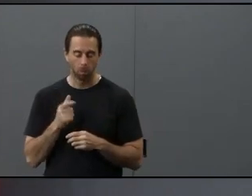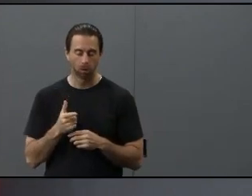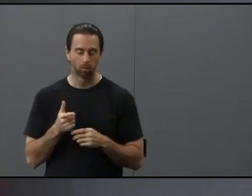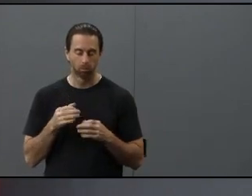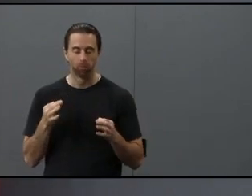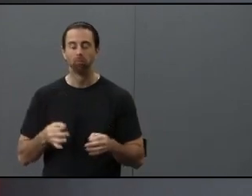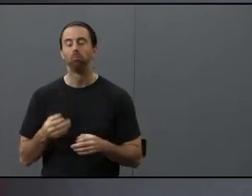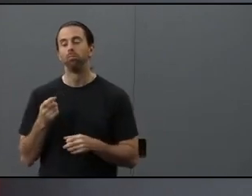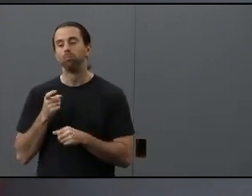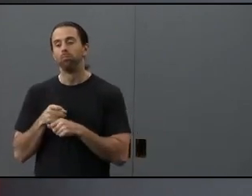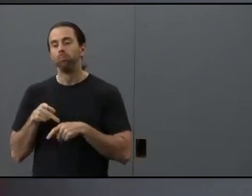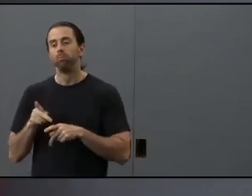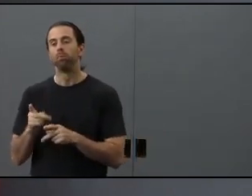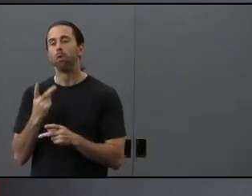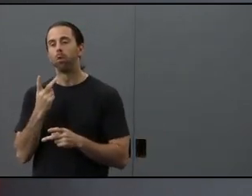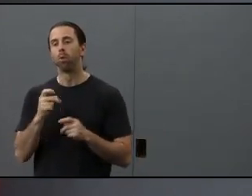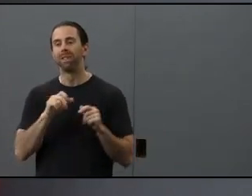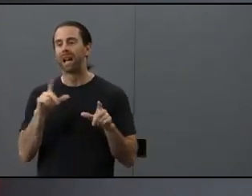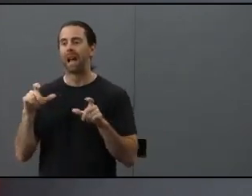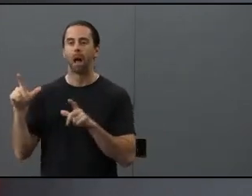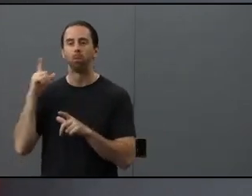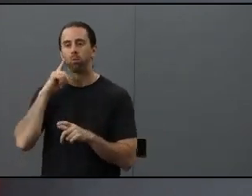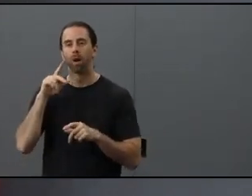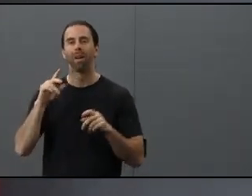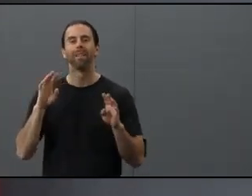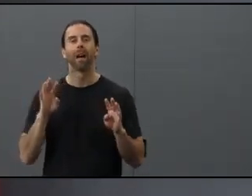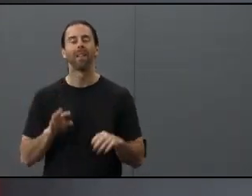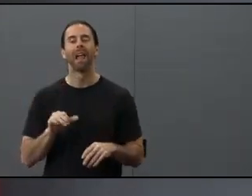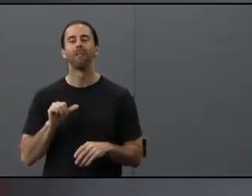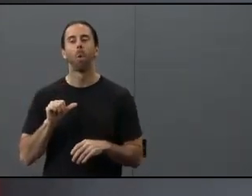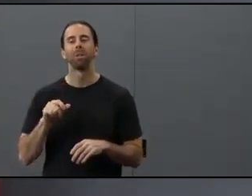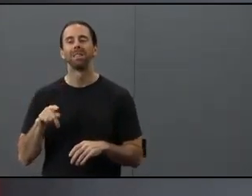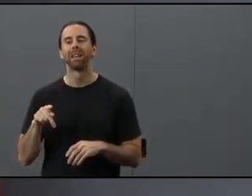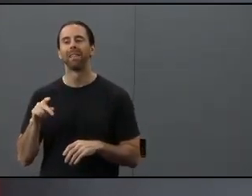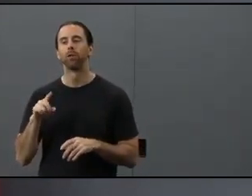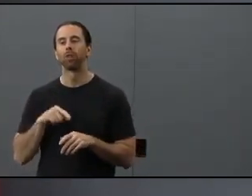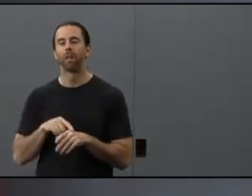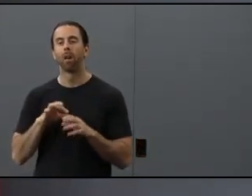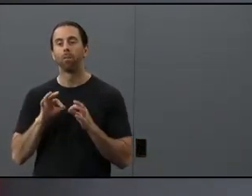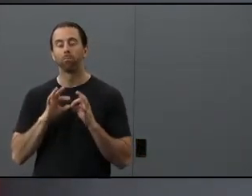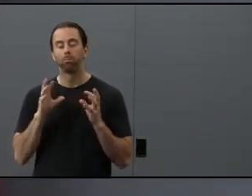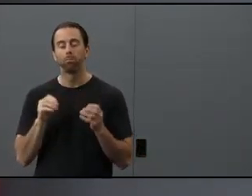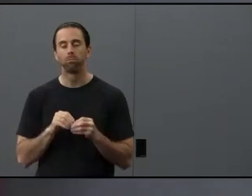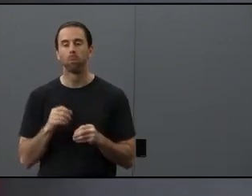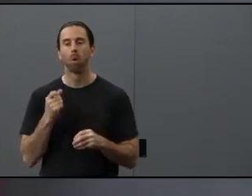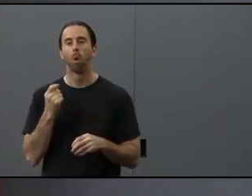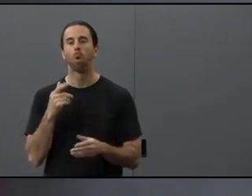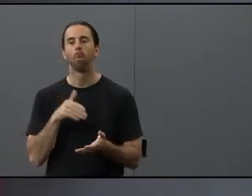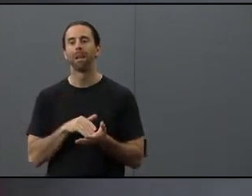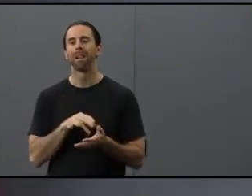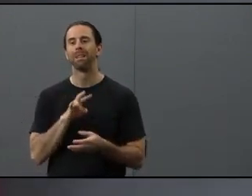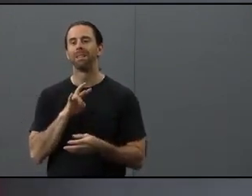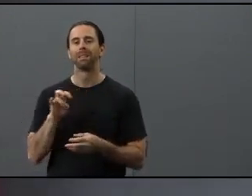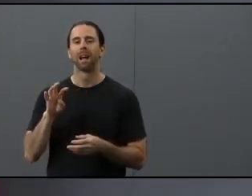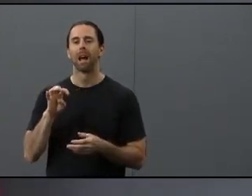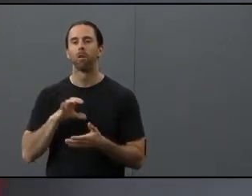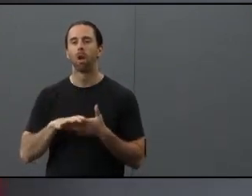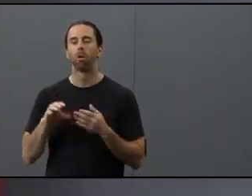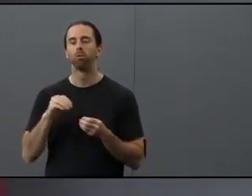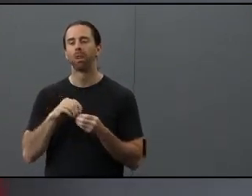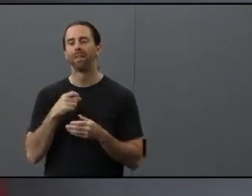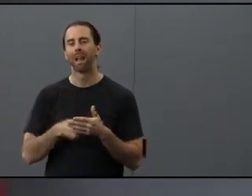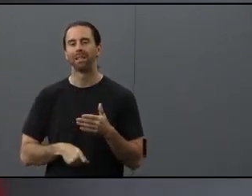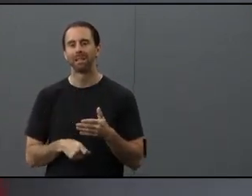d'autoriser l'achat de deux écrans pour le théâtre Alfonse des jardins pour un montant totalisant 11740 dollars plus